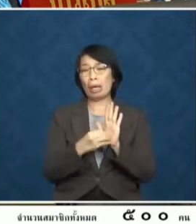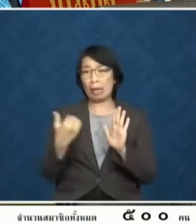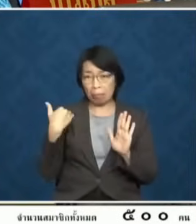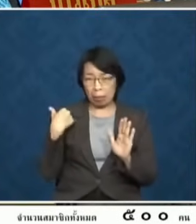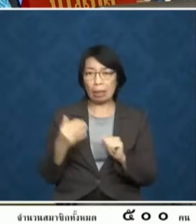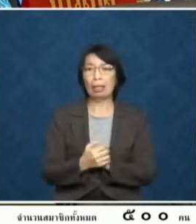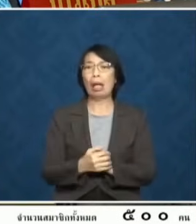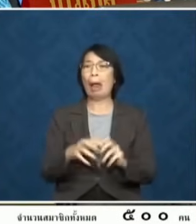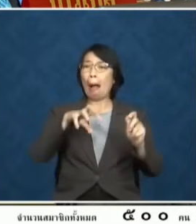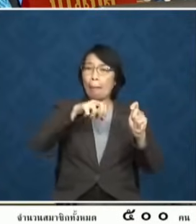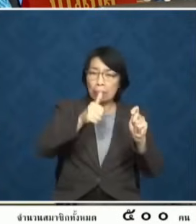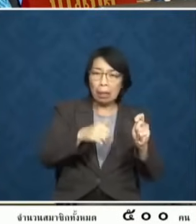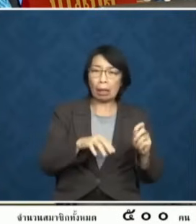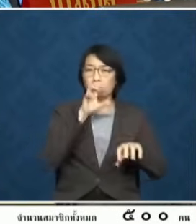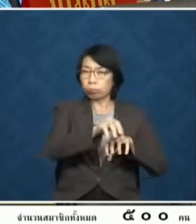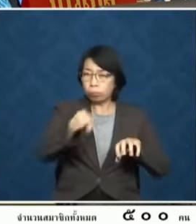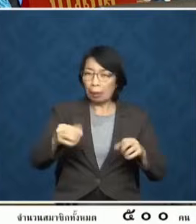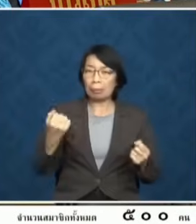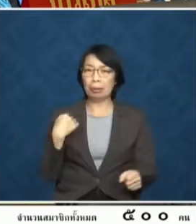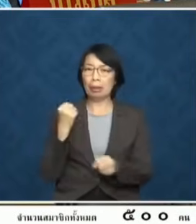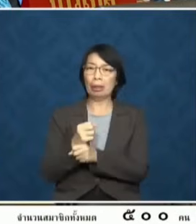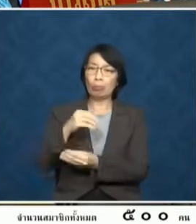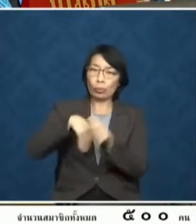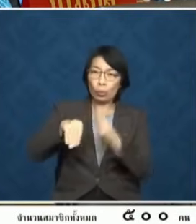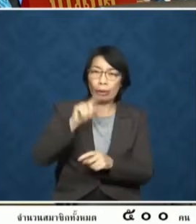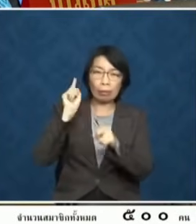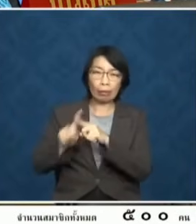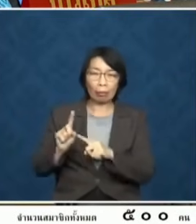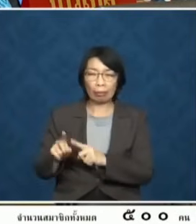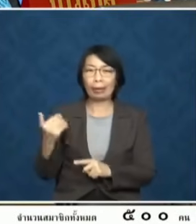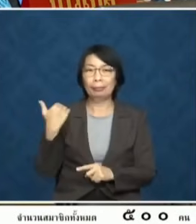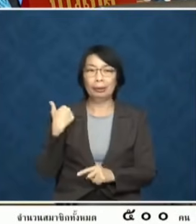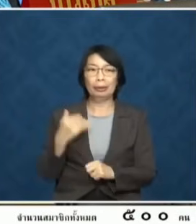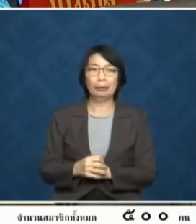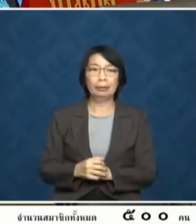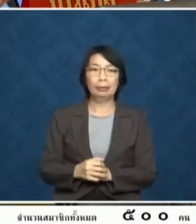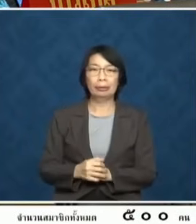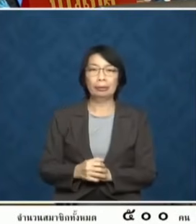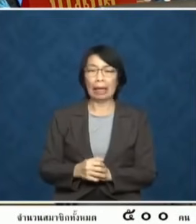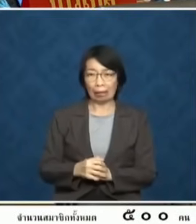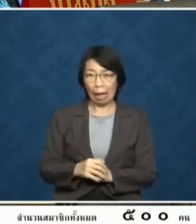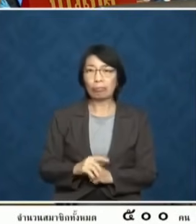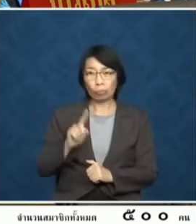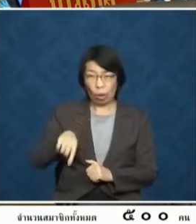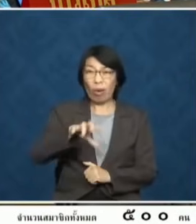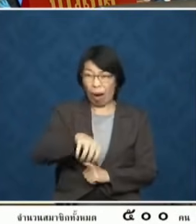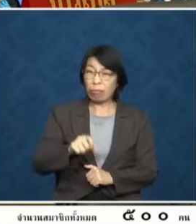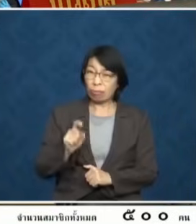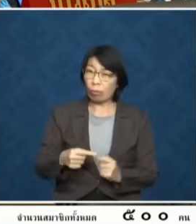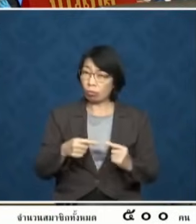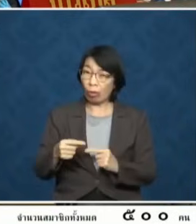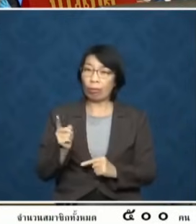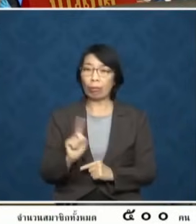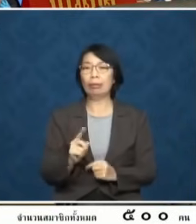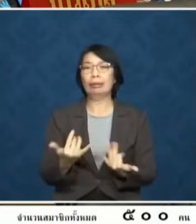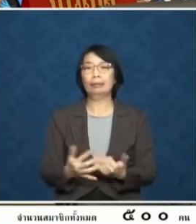ใจกลางเมืองแล้วก็ผูกขาดธุรกิจที่ทำธุรกิจต่างๆเนี่ยยังมีความจำเป็นแบบนี้อยู่หรือ